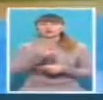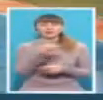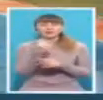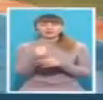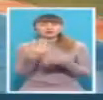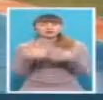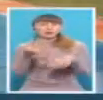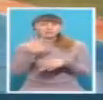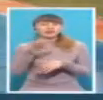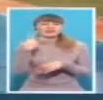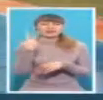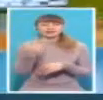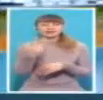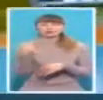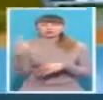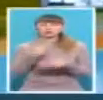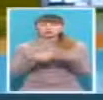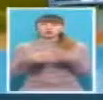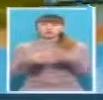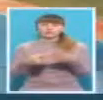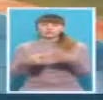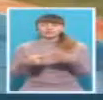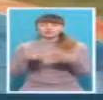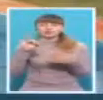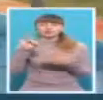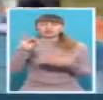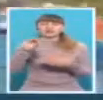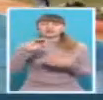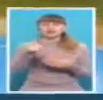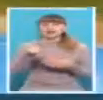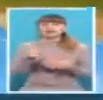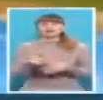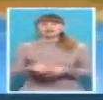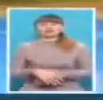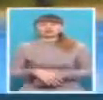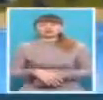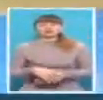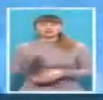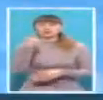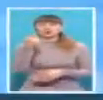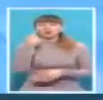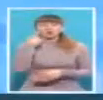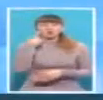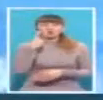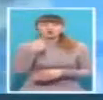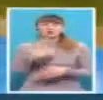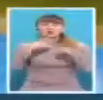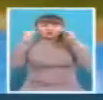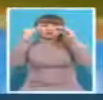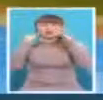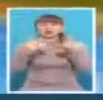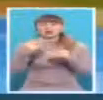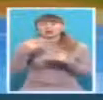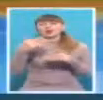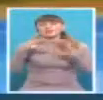табан тіреді. Ал 2-ші алтын медальді Азиядан қола жүлдегер 53 келідегі бақ сынайтын спортшымыз Фариза Алдоңғарова